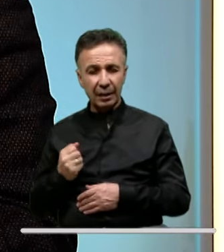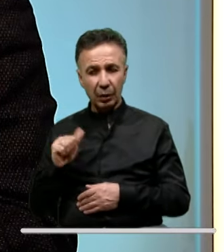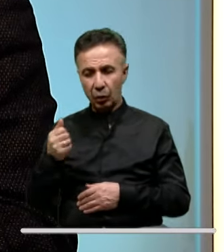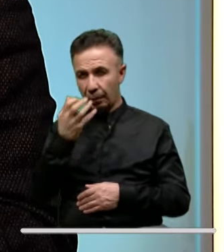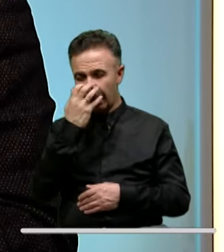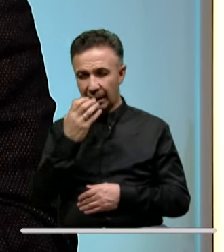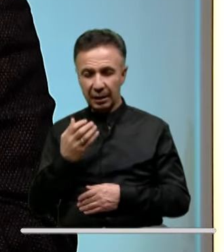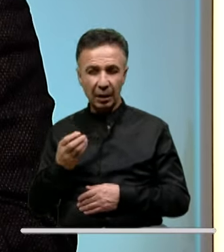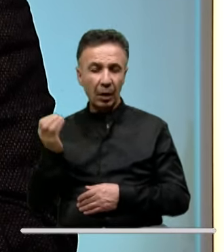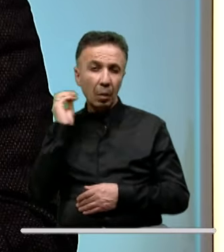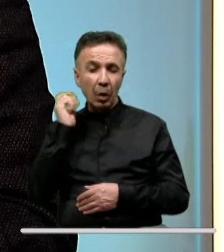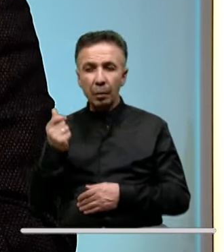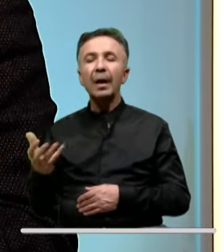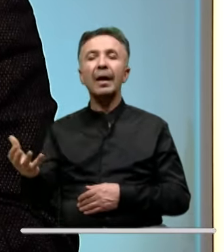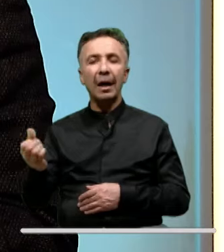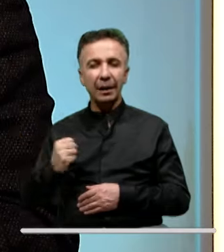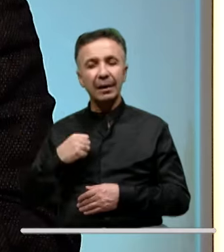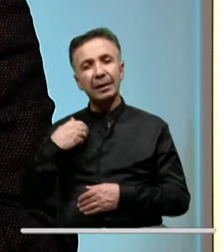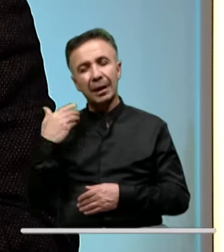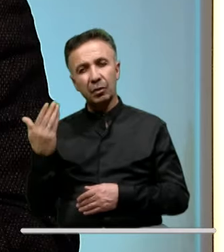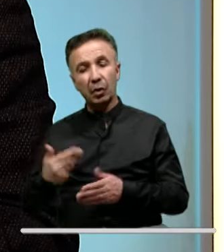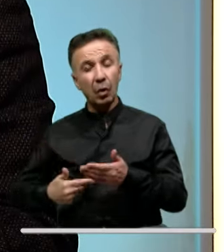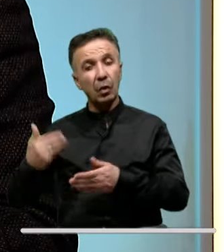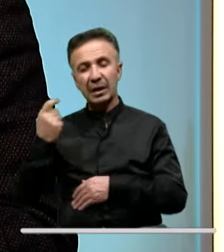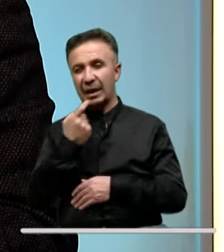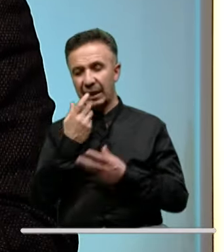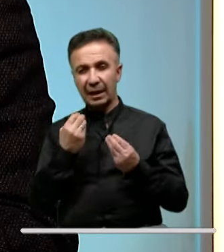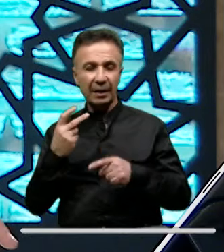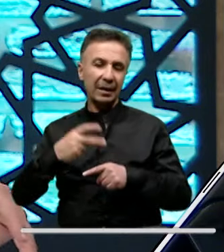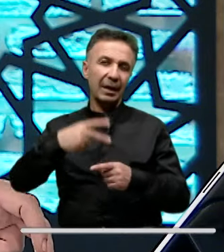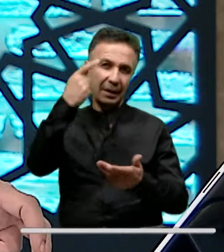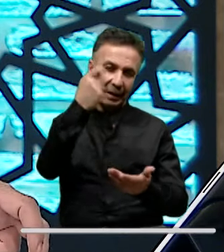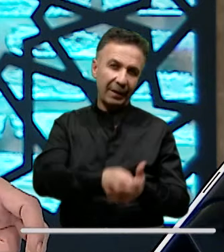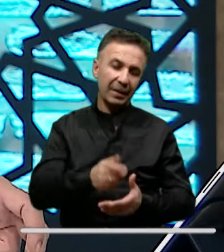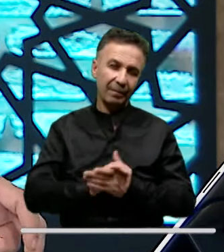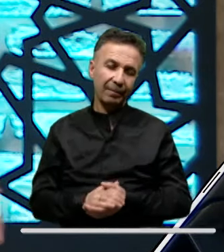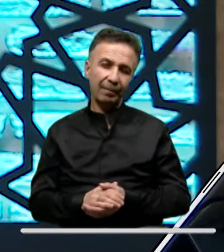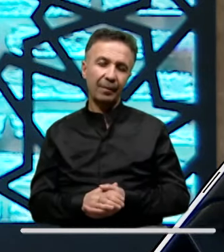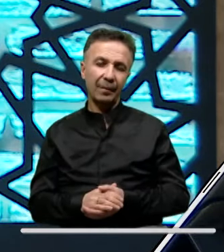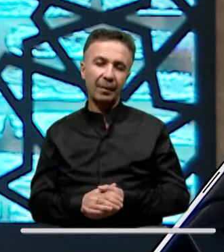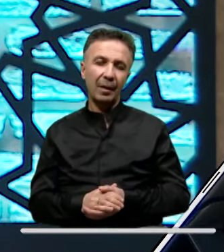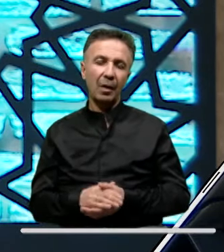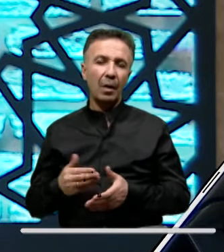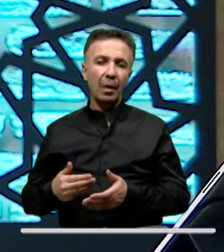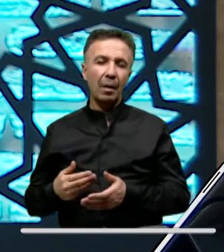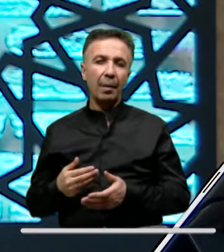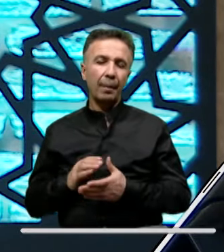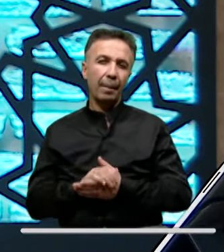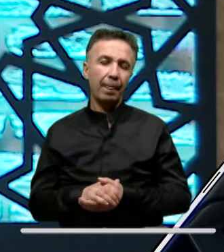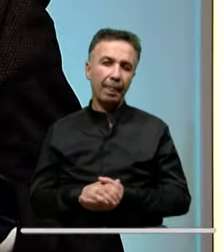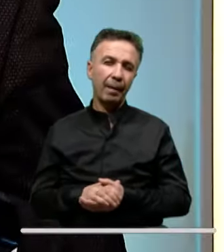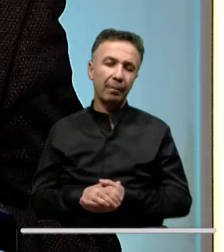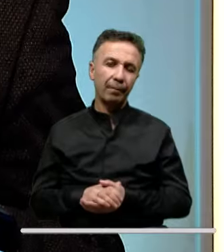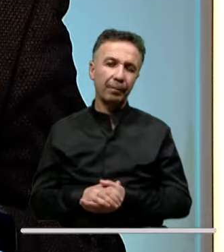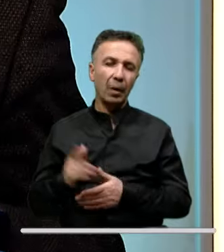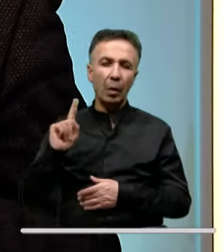sonra alabilirse eğer geçmiş yıllarında zekatını telafi etsin. İnşallah. Yani ödemediği yıllar, ödediği yıllar için demiyorum. İşte 10